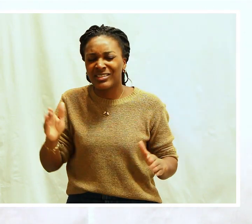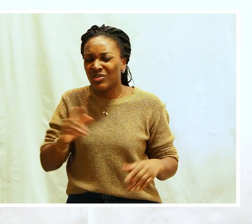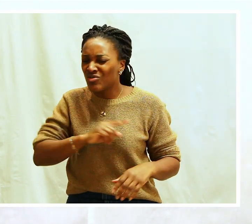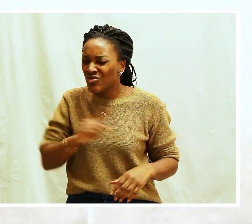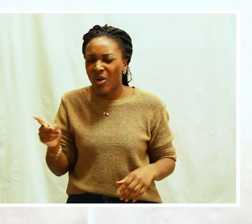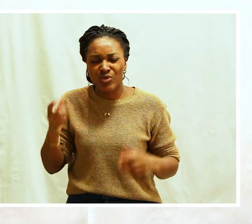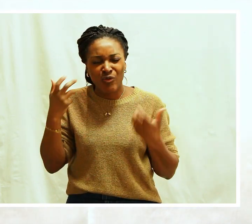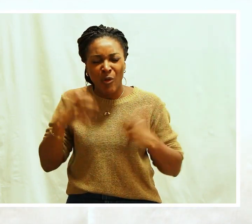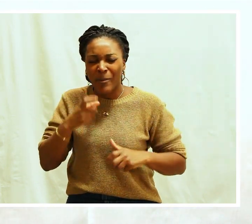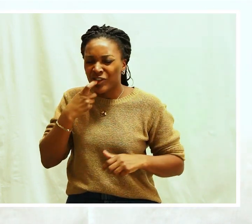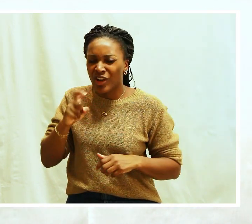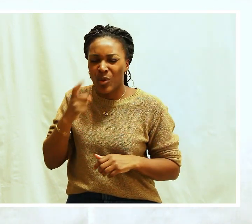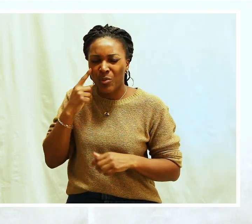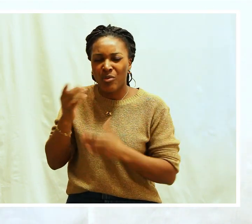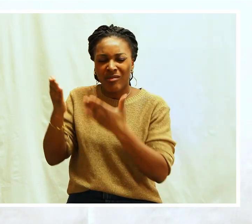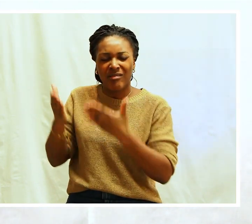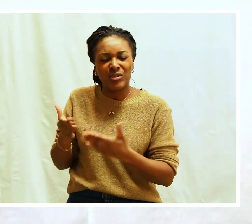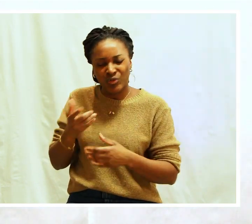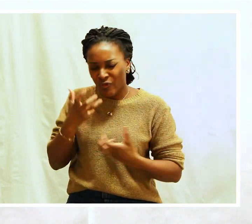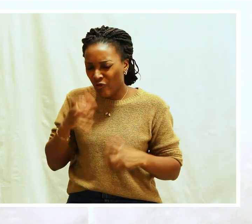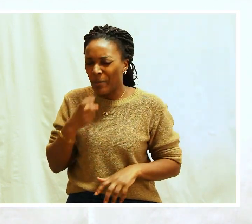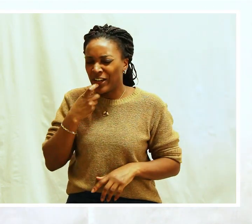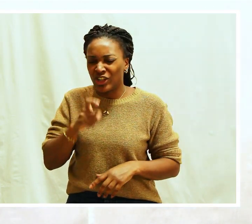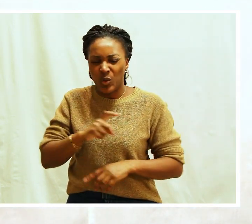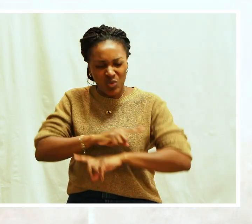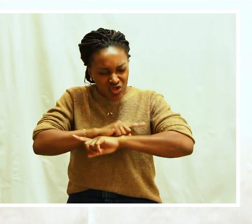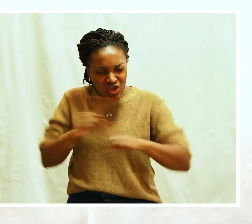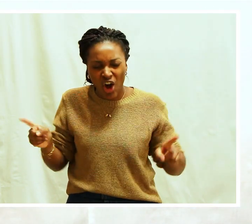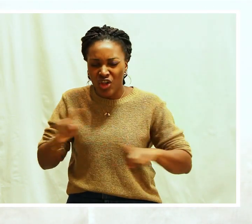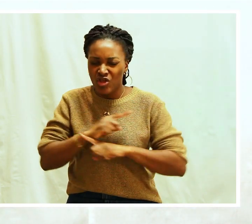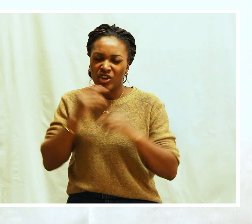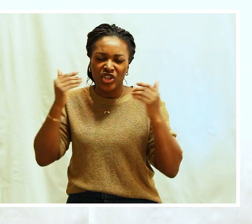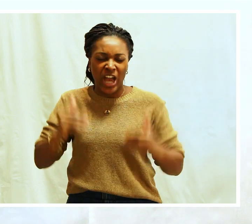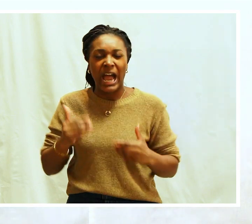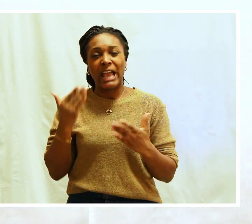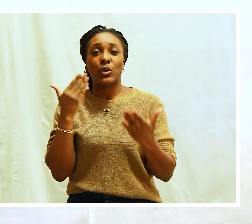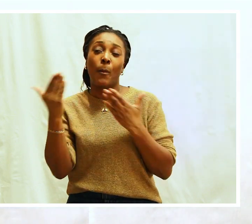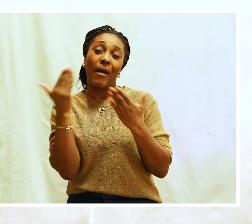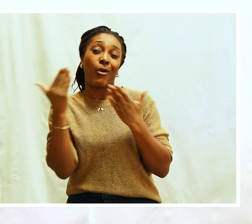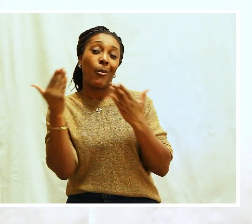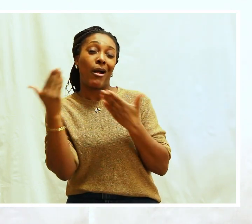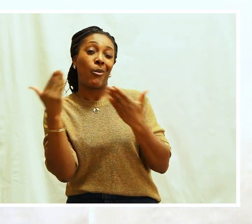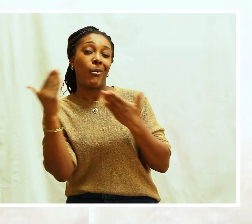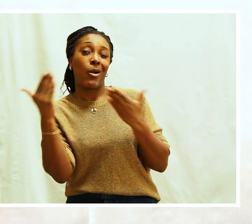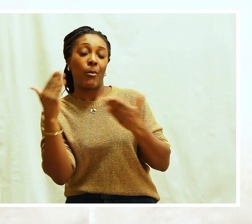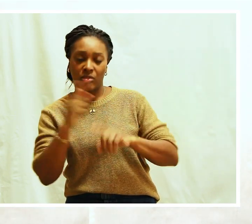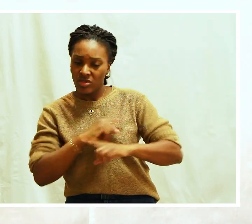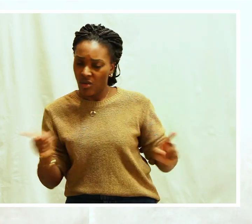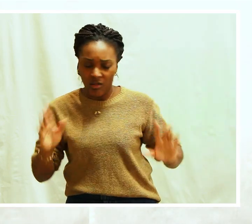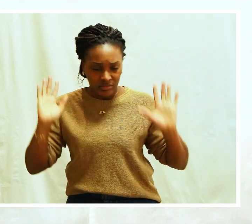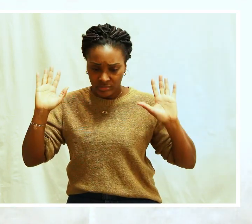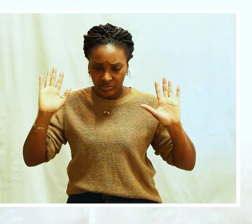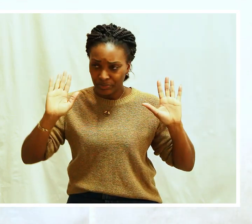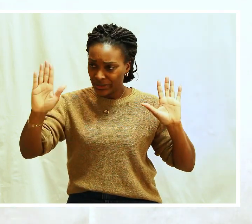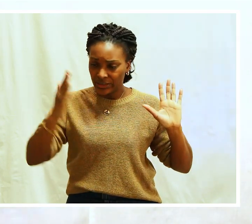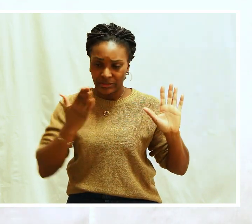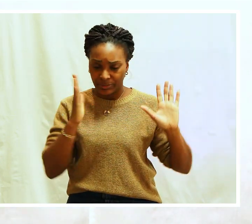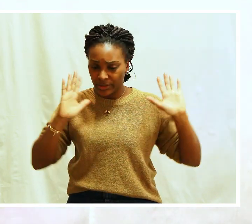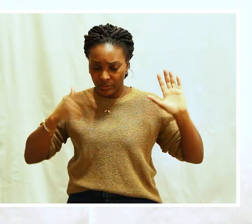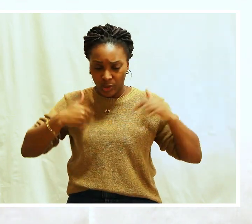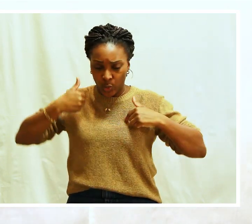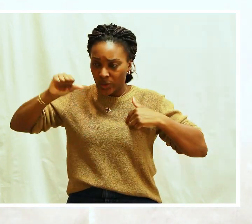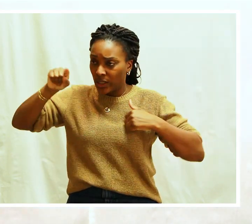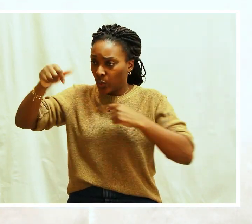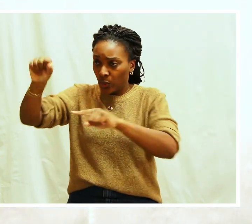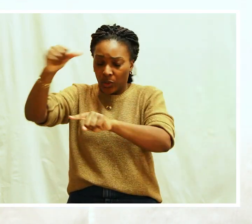ne permets pas cela, je pardonne cela, je ne rentre plus dans la comparaison parce que je suis unique pour toi. » Et c'est là où est ton